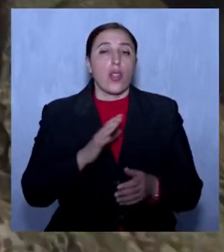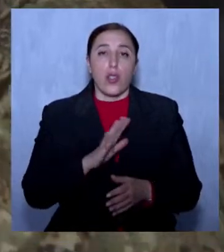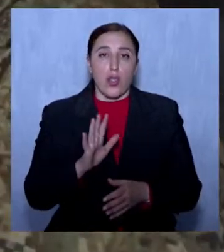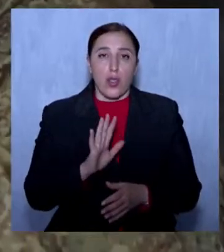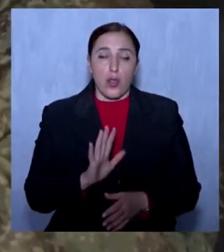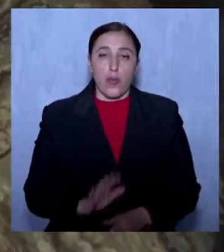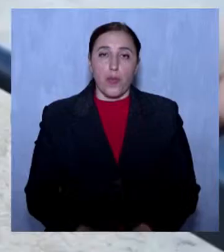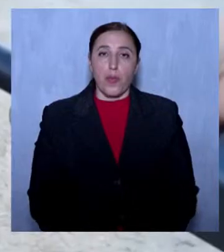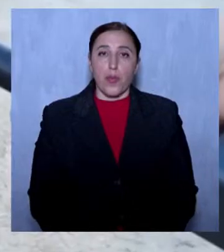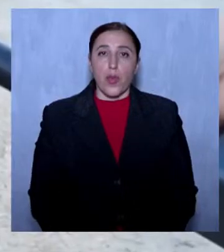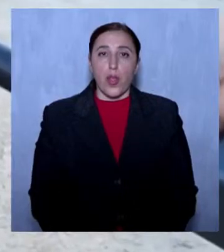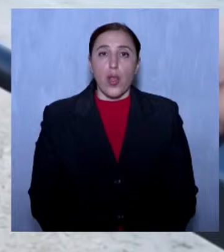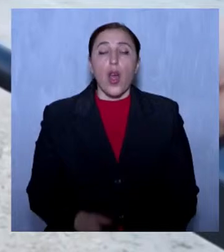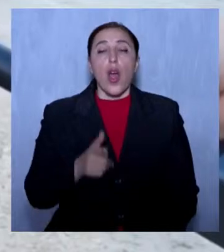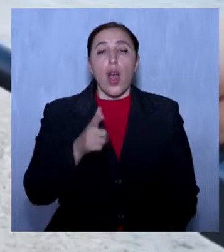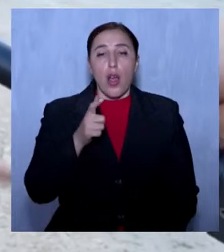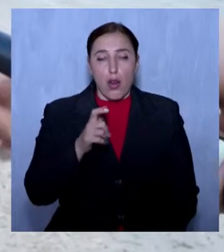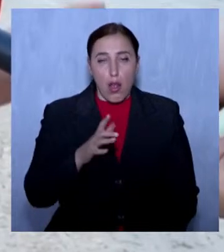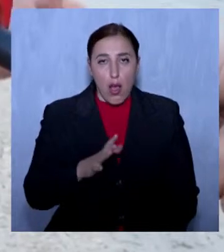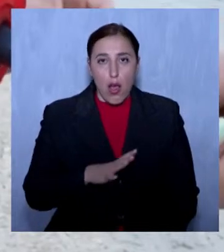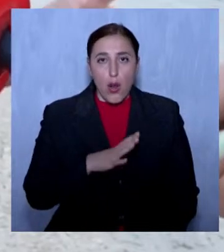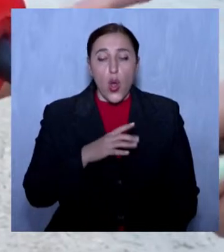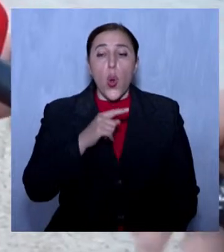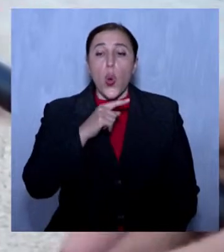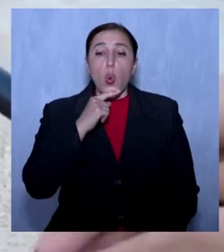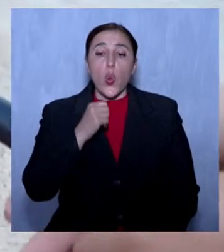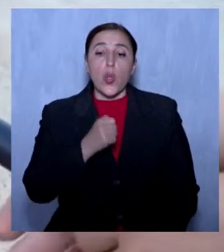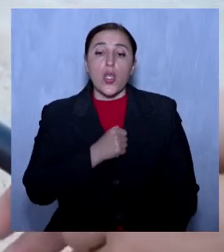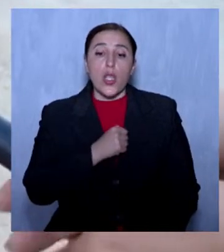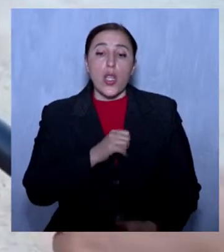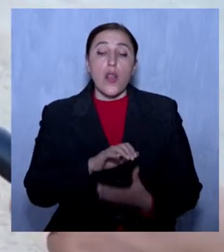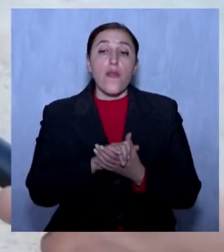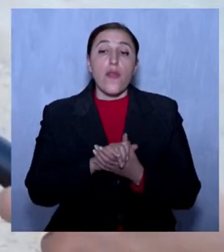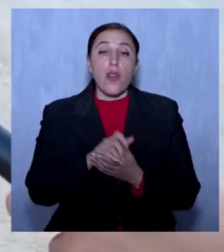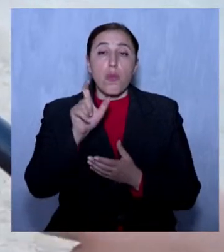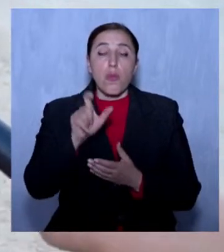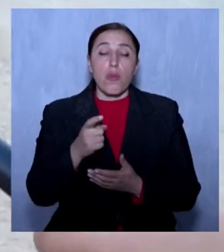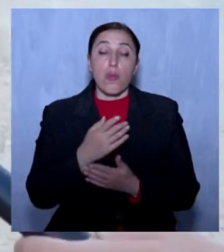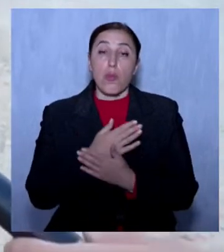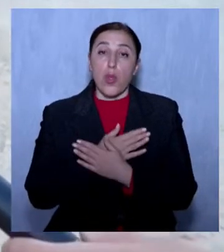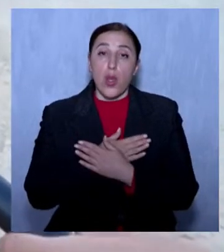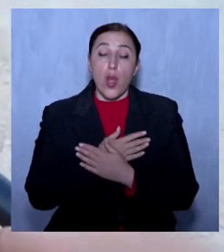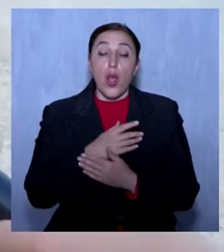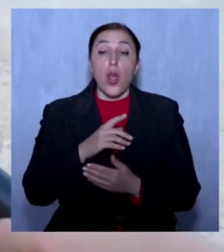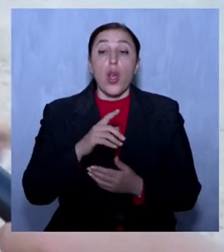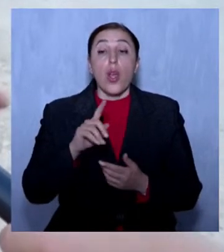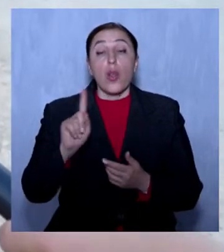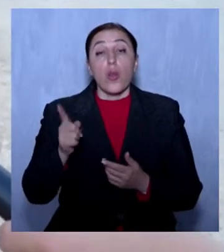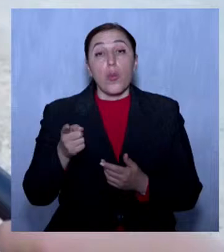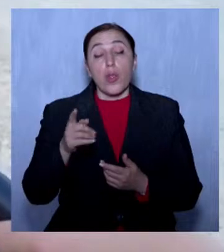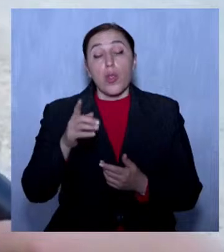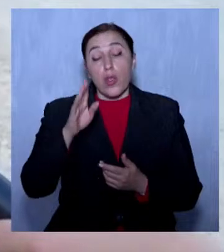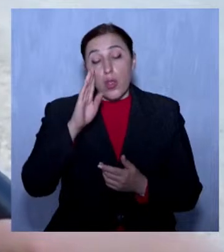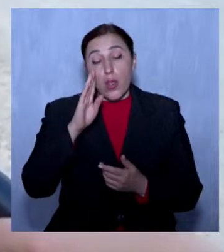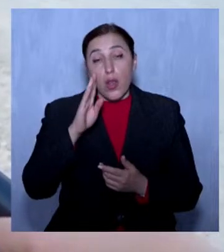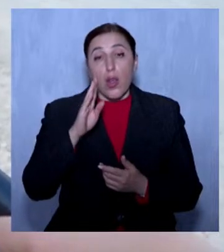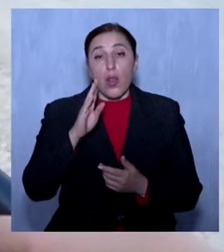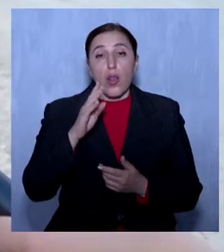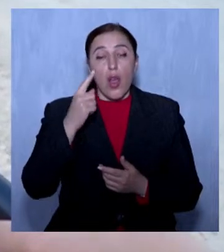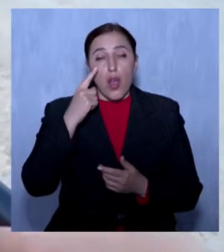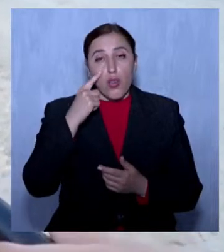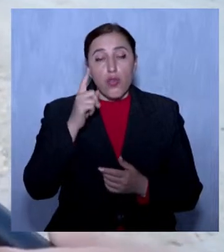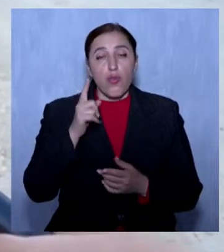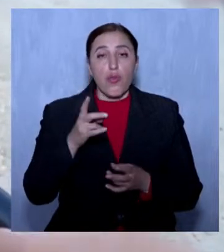առաքելությունը։ Գրակալուն են ռուս խաղաղապահների մեկը մահացավ, մյուսին էլ պոստավիկին